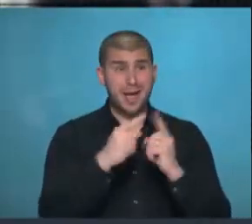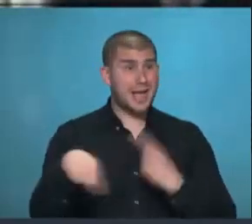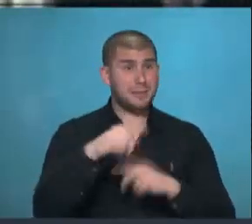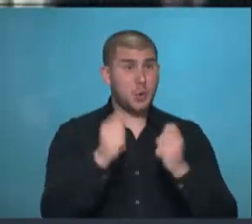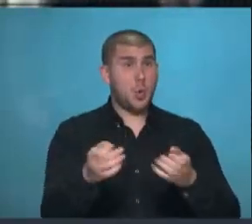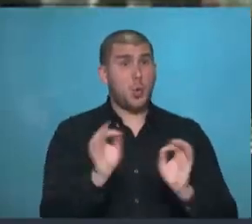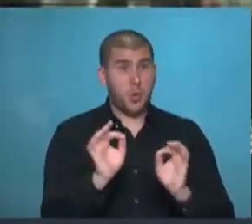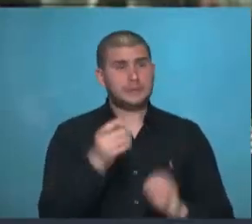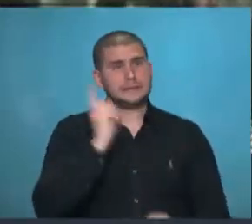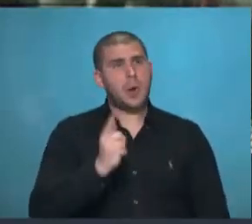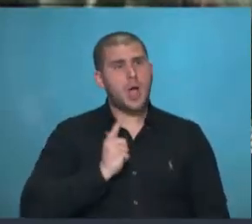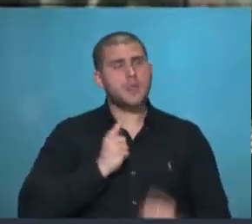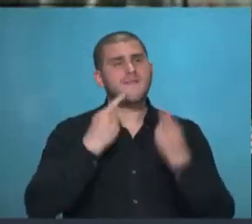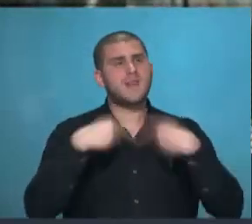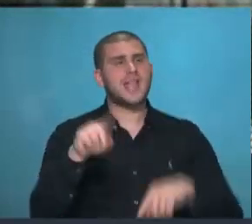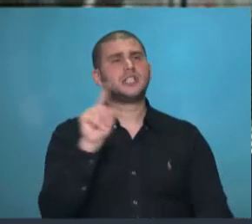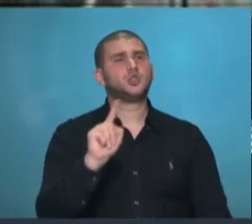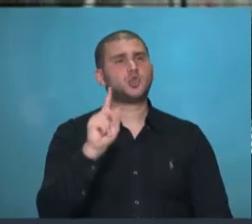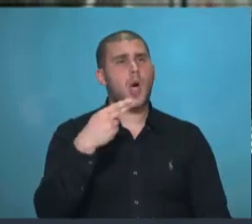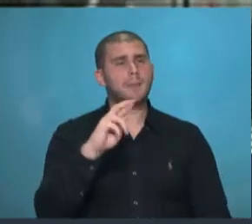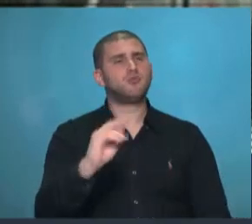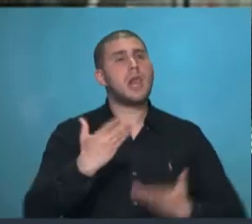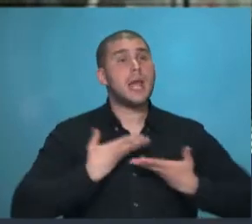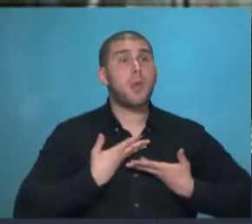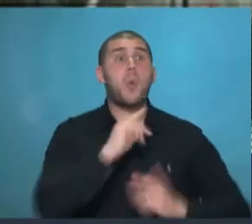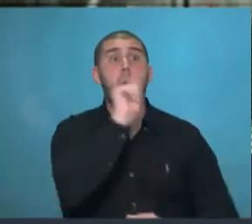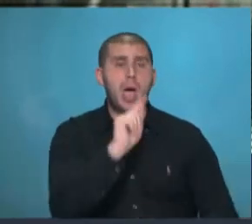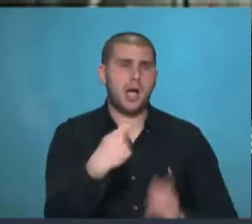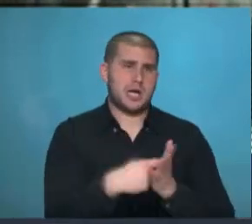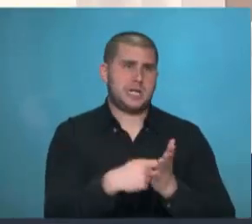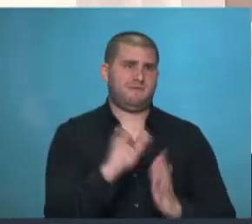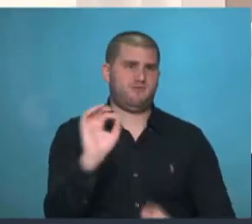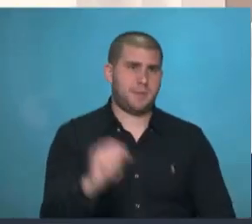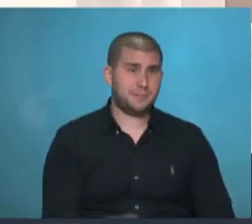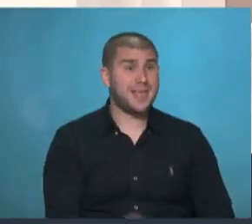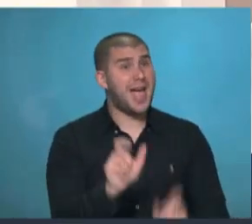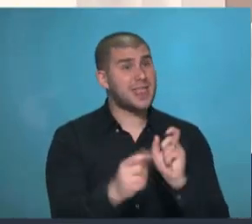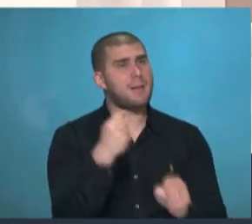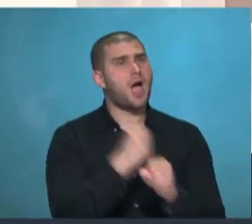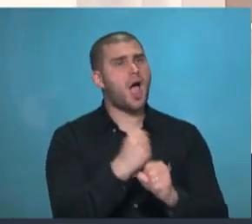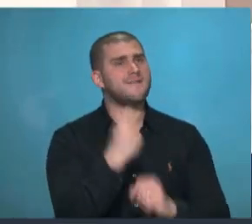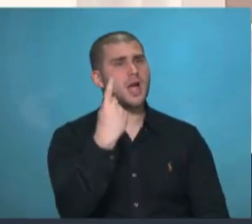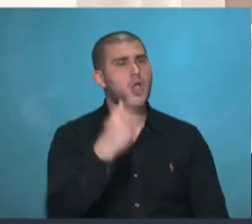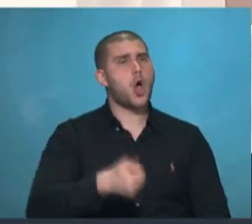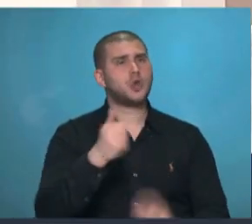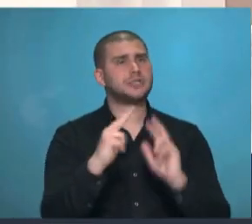הגישו, יצטרכו לחכות לוועדת זוהר כדי לקבל אולי את הכספים. האיש הזה עבד בתור ראש צוות מפעילים וטכנאי